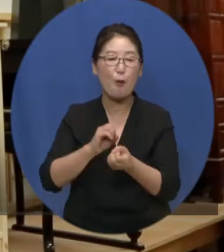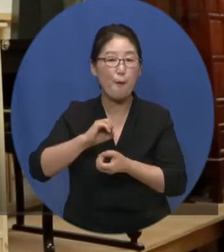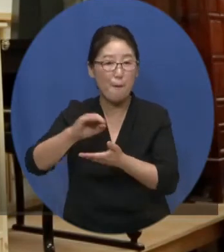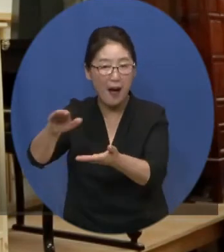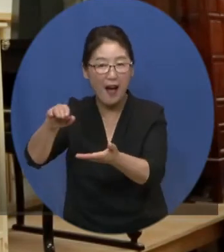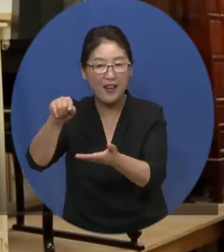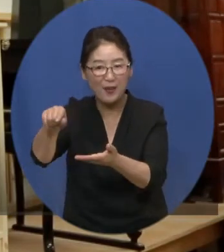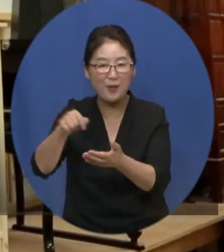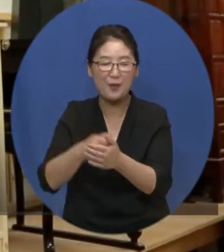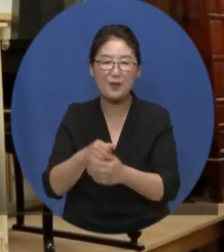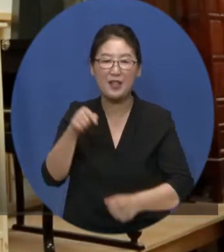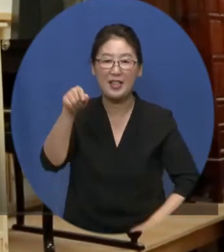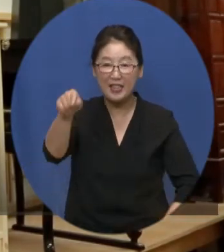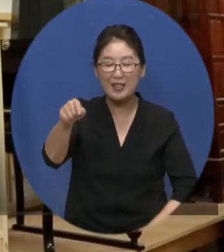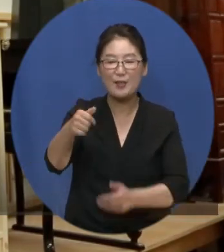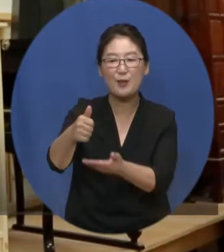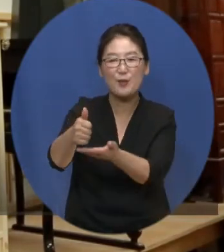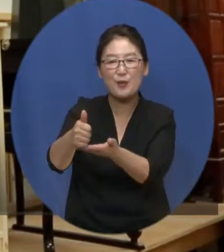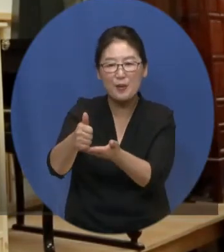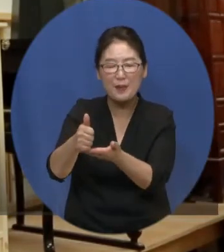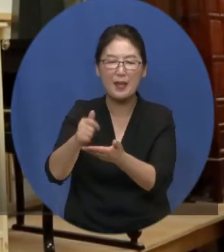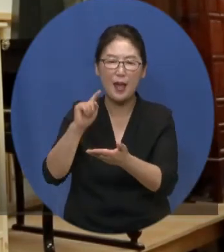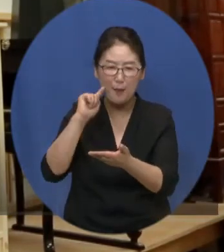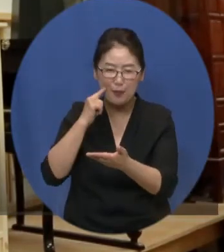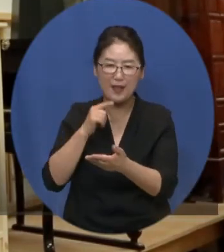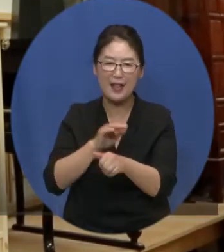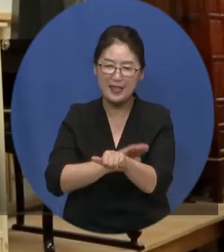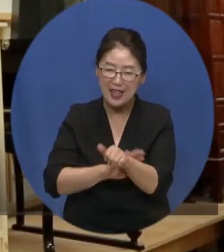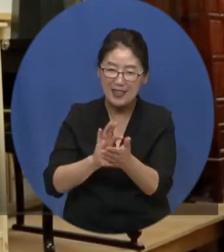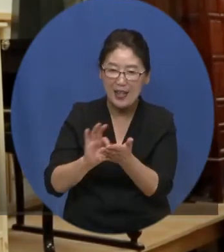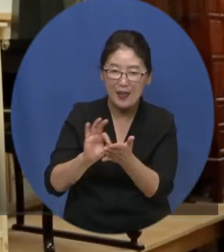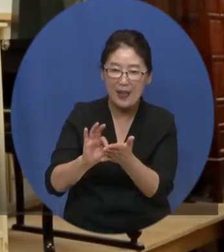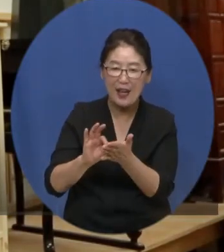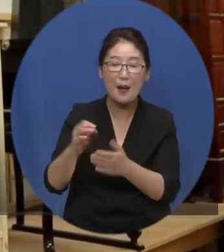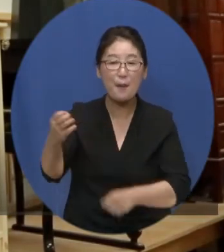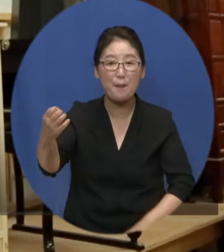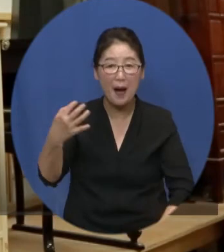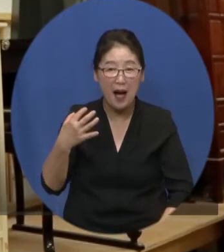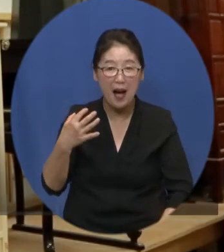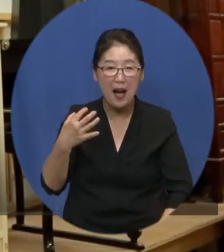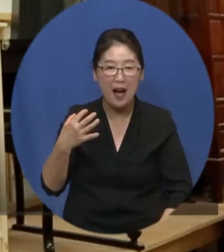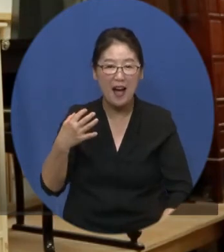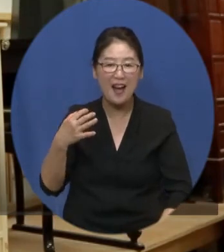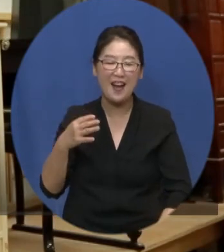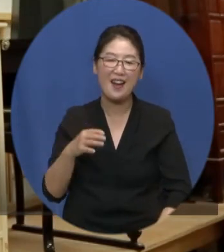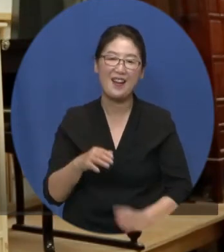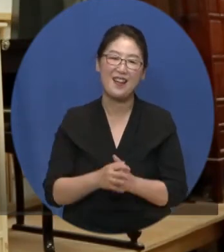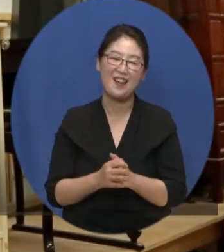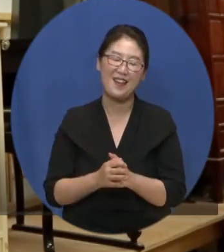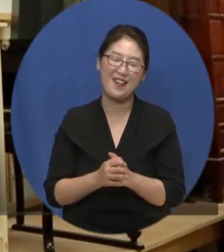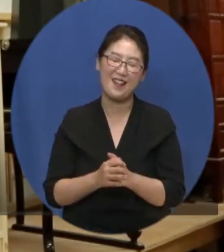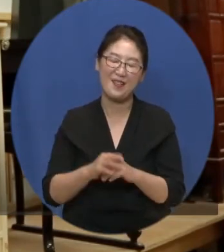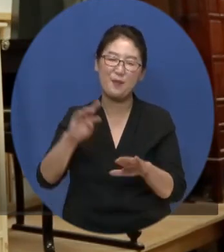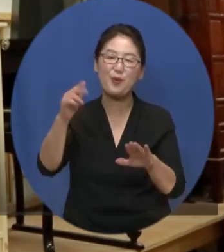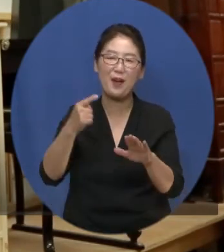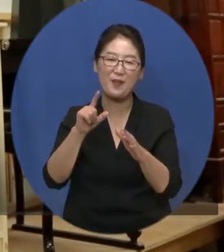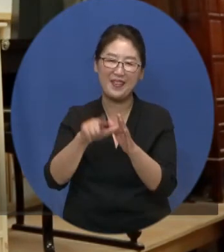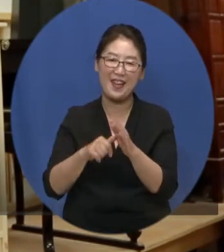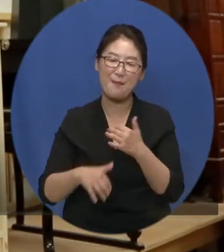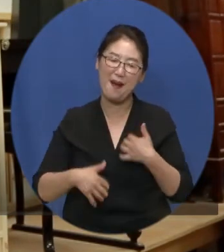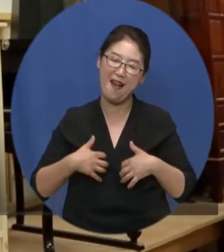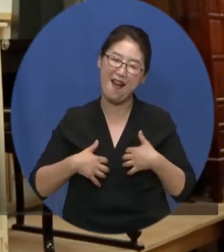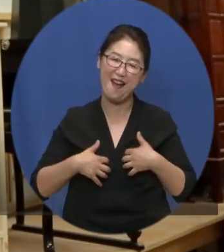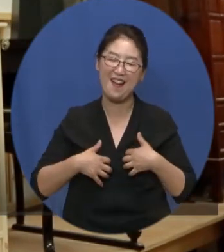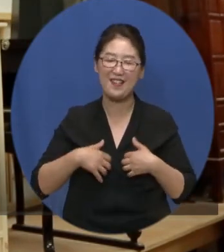이뻐요 가고 정말 이뻐 정말 잘 쓸게 했을 때 이제 뒤돌아서 오면서 입가에 미소 고거 그 보라